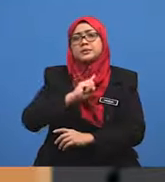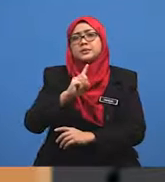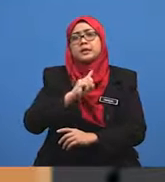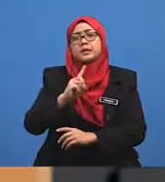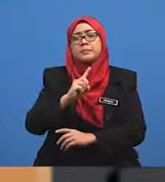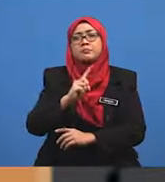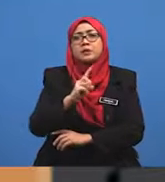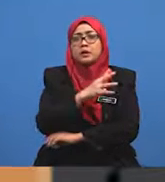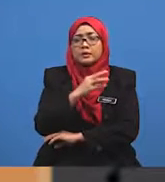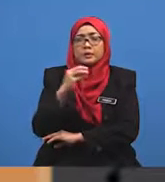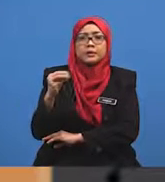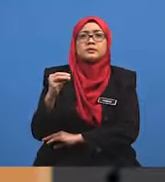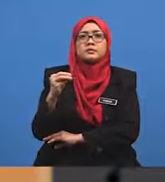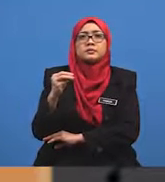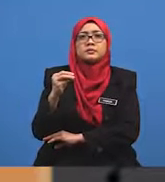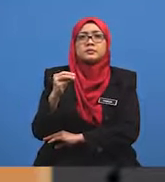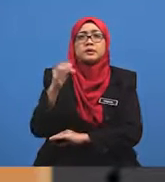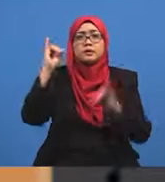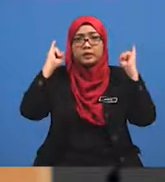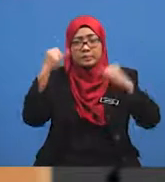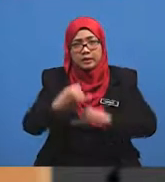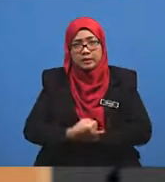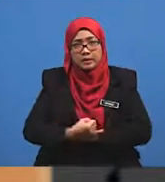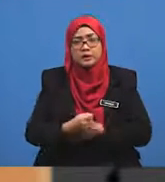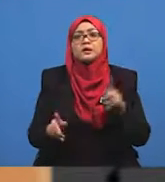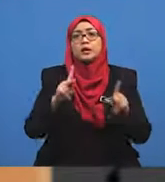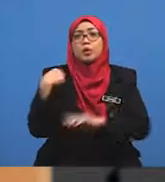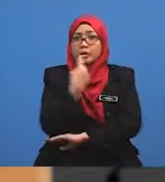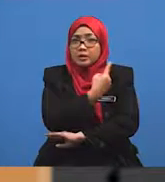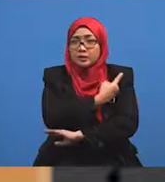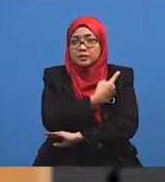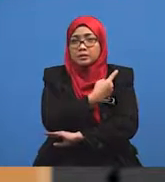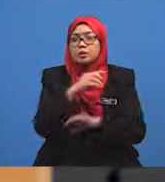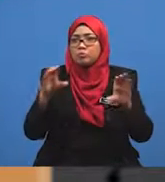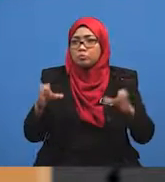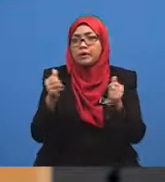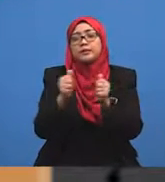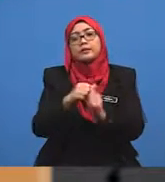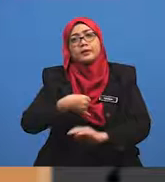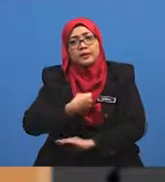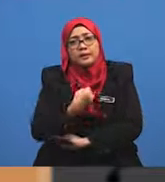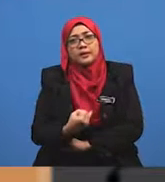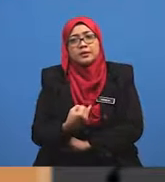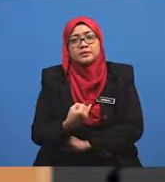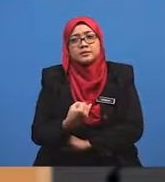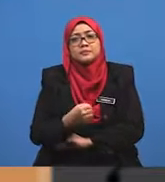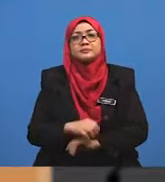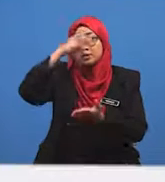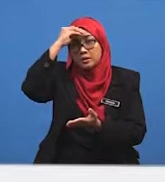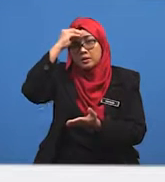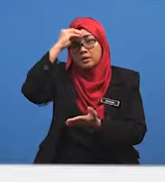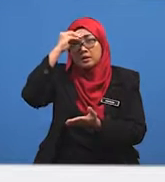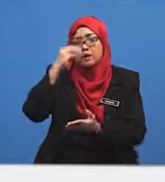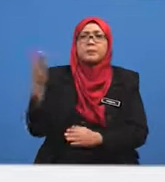ia merupakan salah satu ibadah jika kita lakukan dan ikhlas dan inginkan keberkatan.